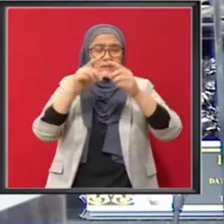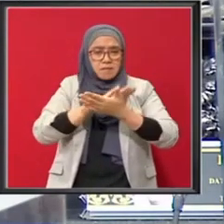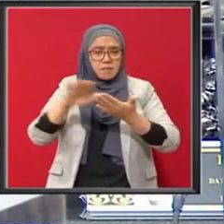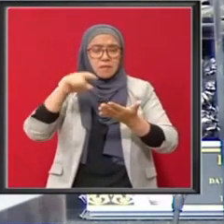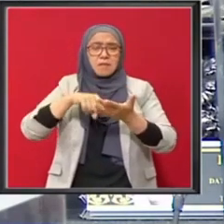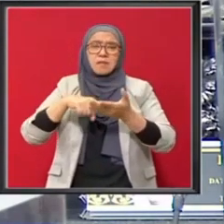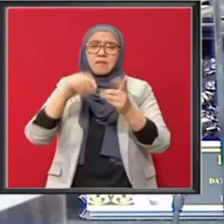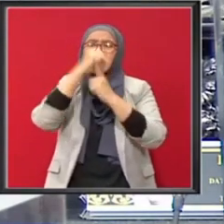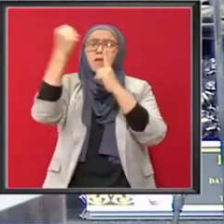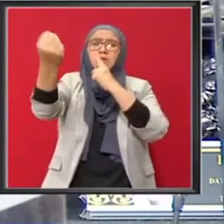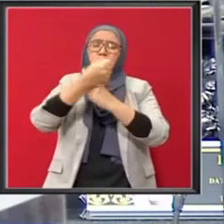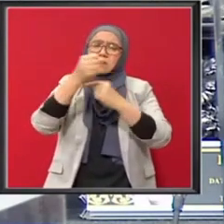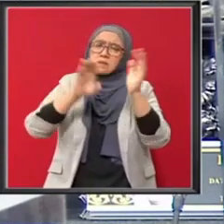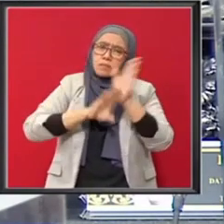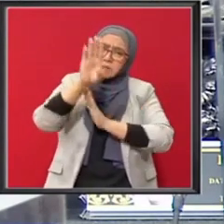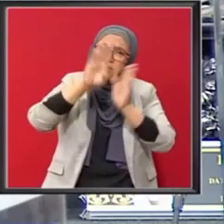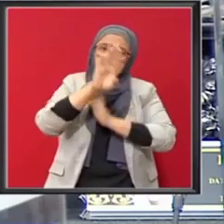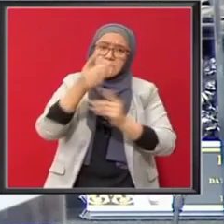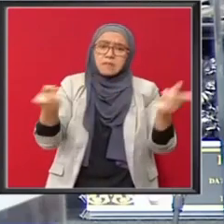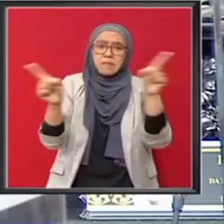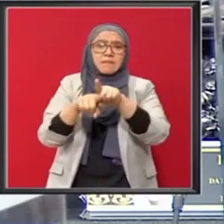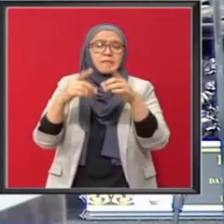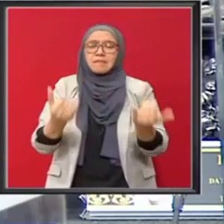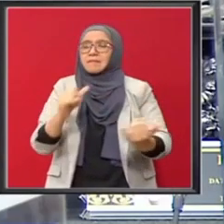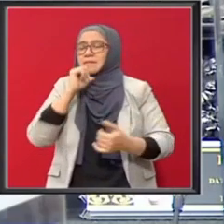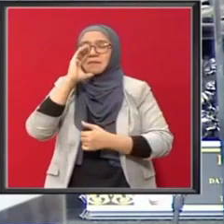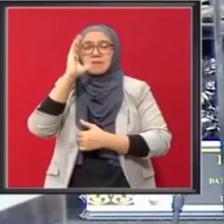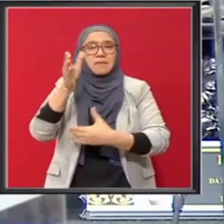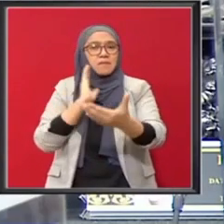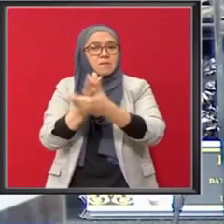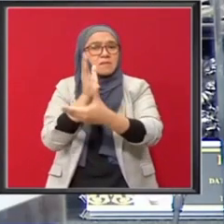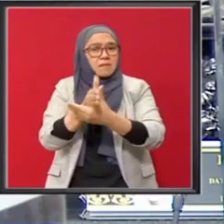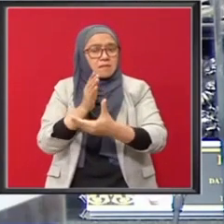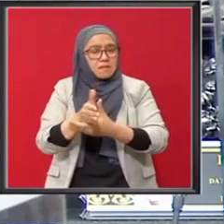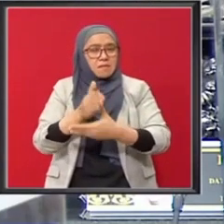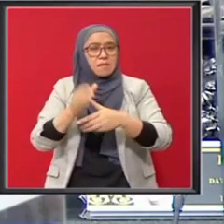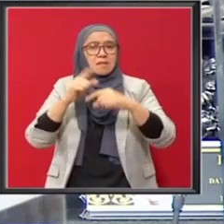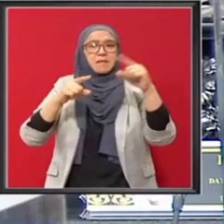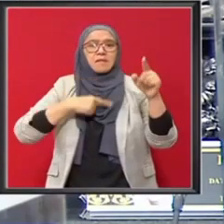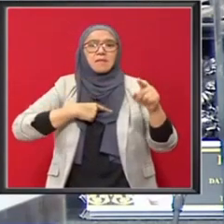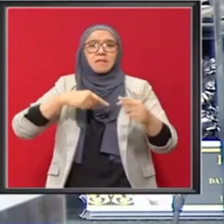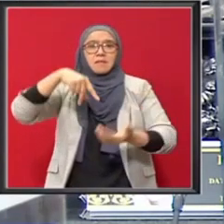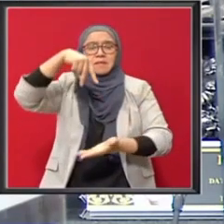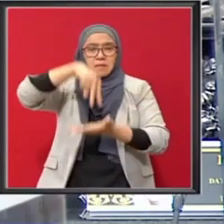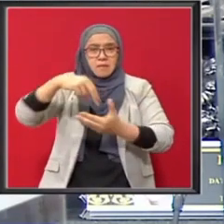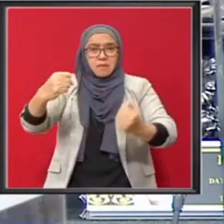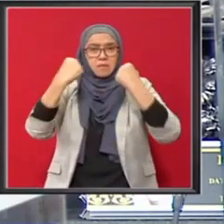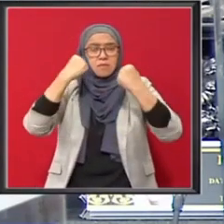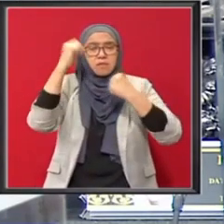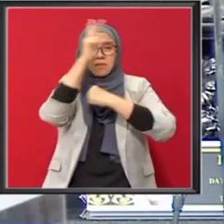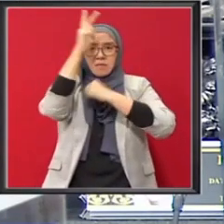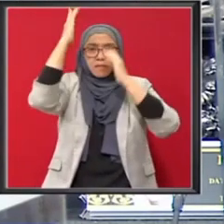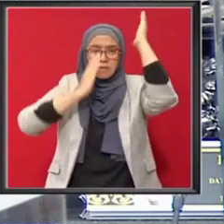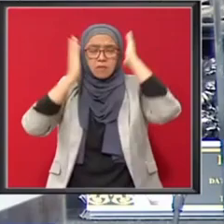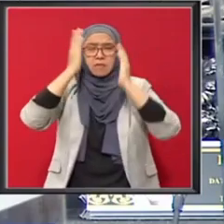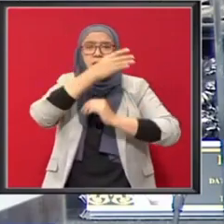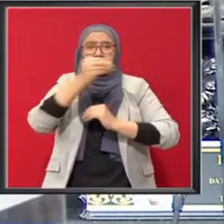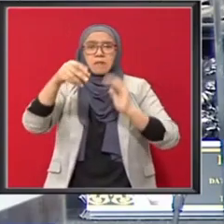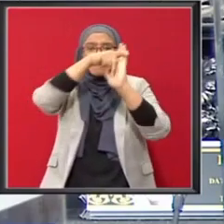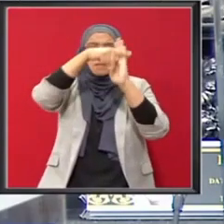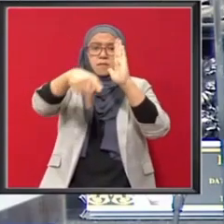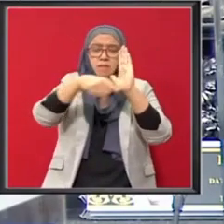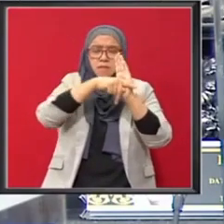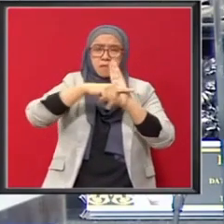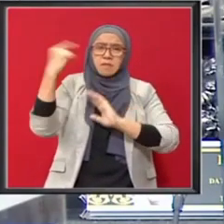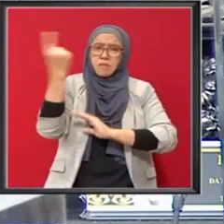berlaku ini tidak akan menggugat pendirian Teguh dan berprinsip Kerajaan Malaysia yang sentiasa menyokong pembentukan